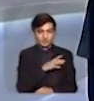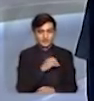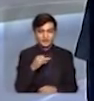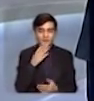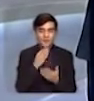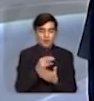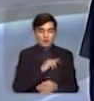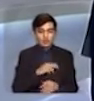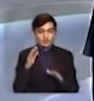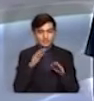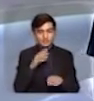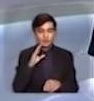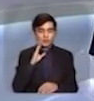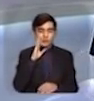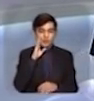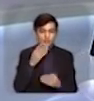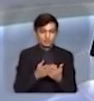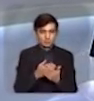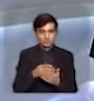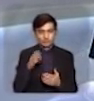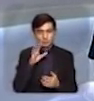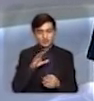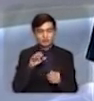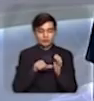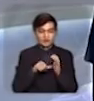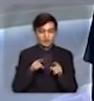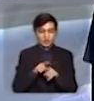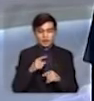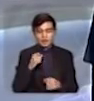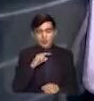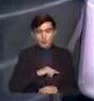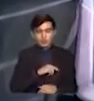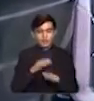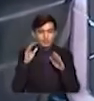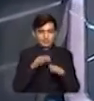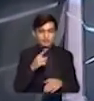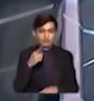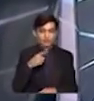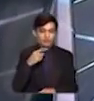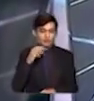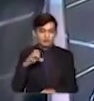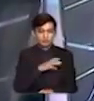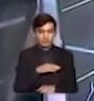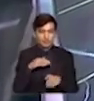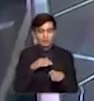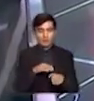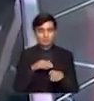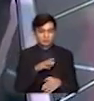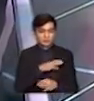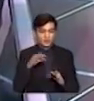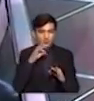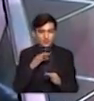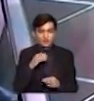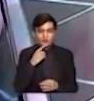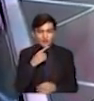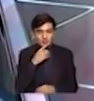үшін күннің көзі шықпай көлікке отырып, жұмыстарына 1 сағатта әрең жетеді. Жүйкелері әбден жұқарған көлік иелері жергілікті билік